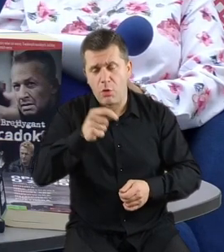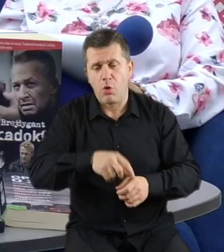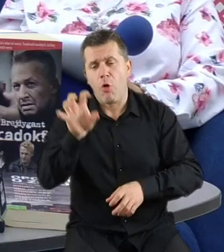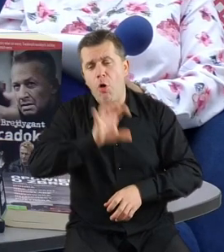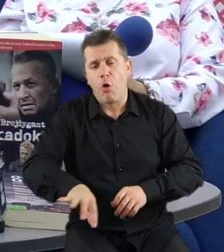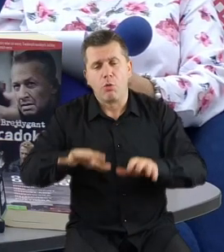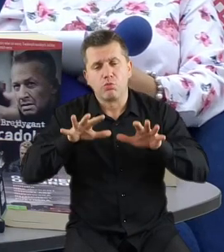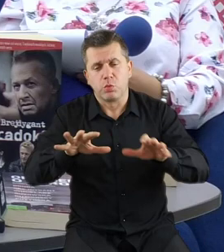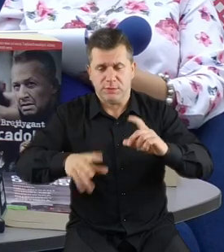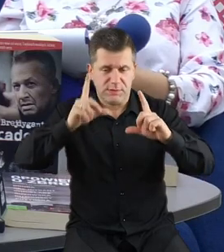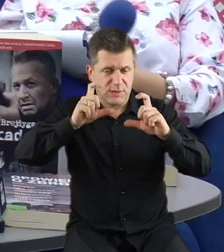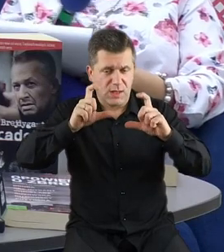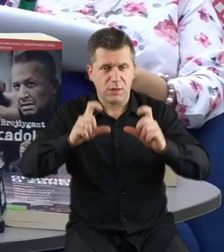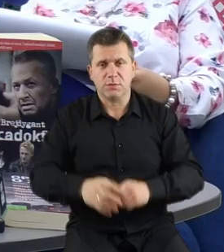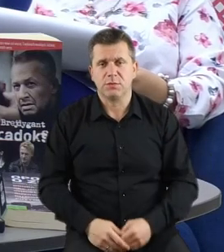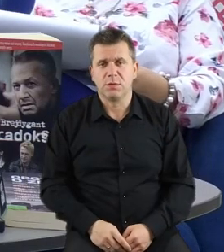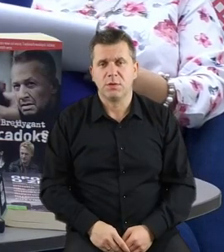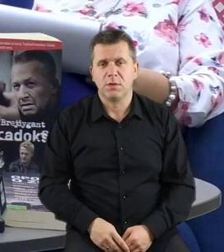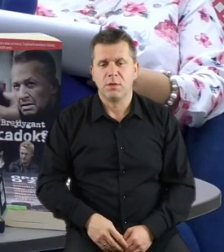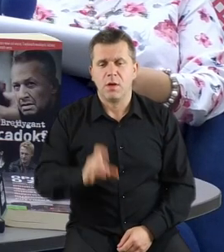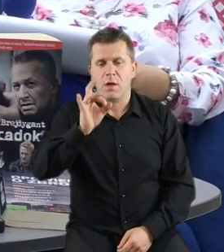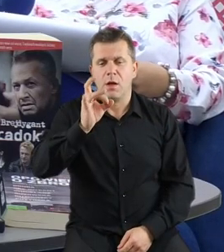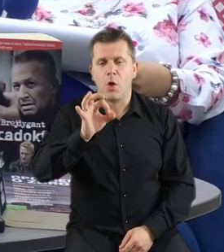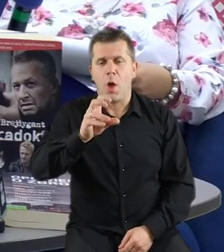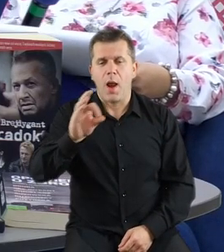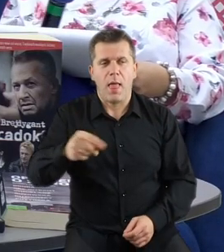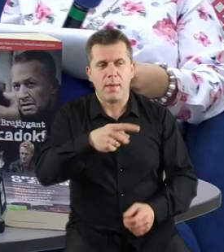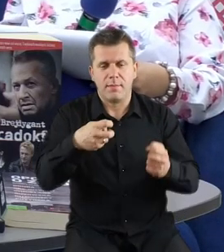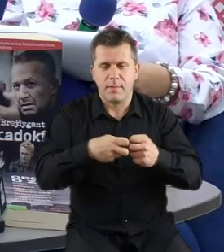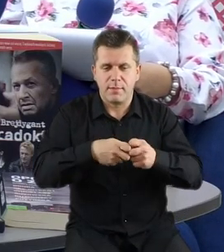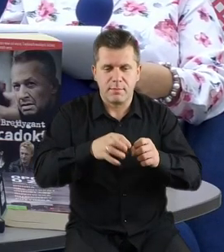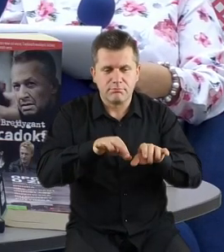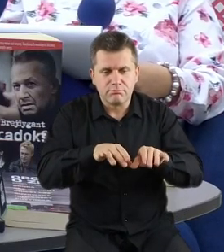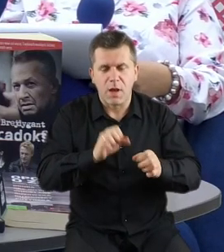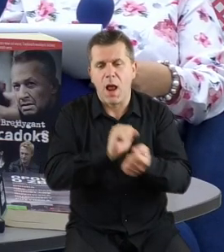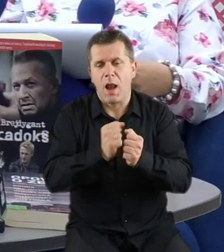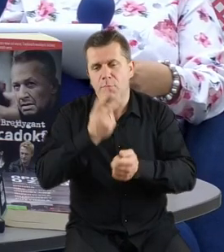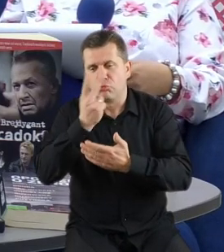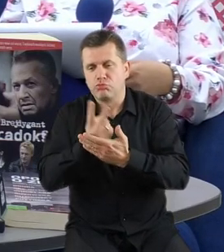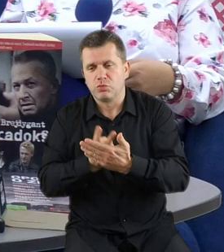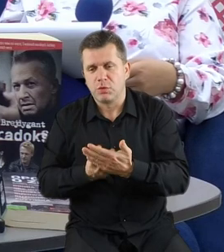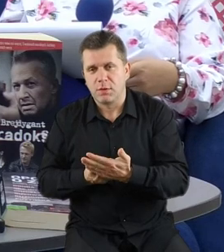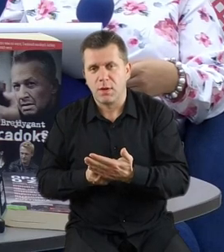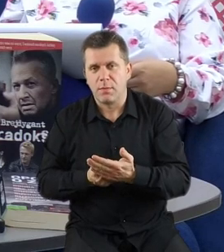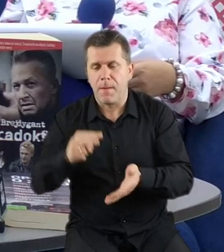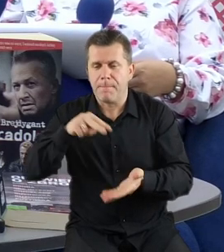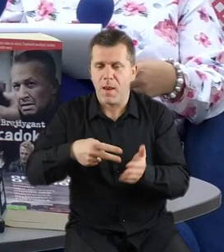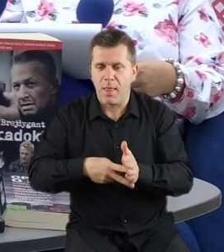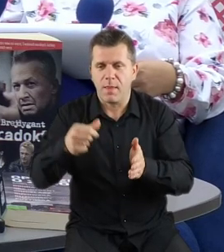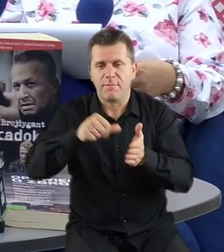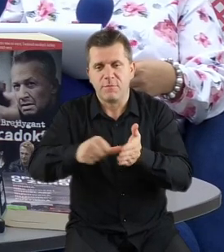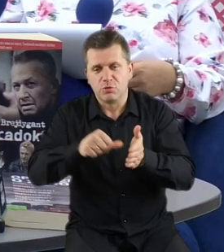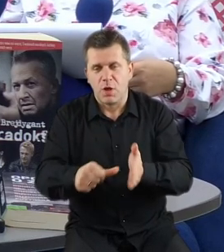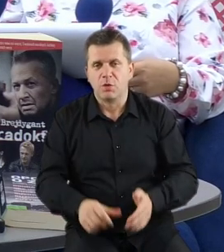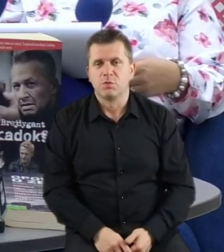przynajmniej oglądam multum zdjęć, jeżdżę Googlem, czy tam w każdym razie